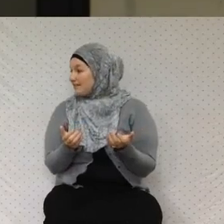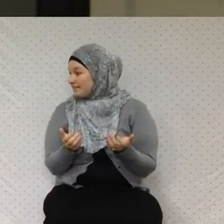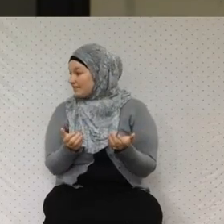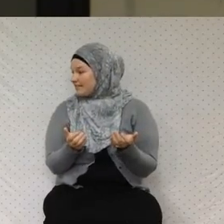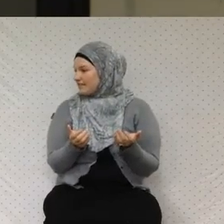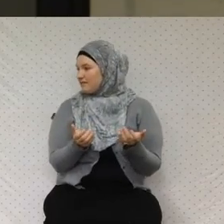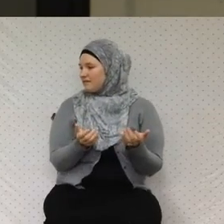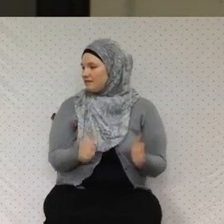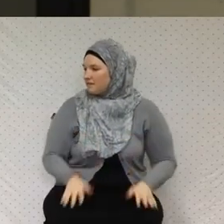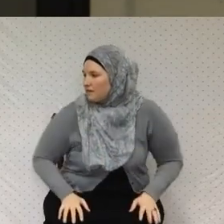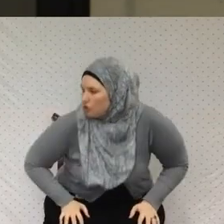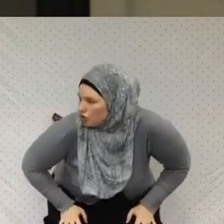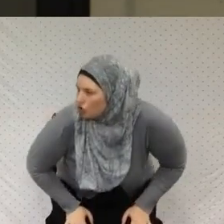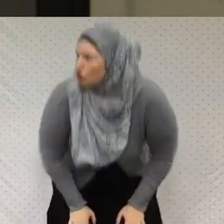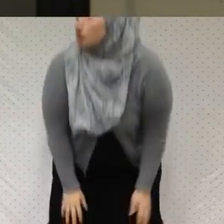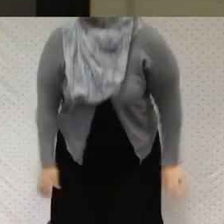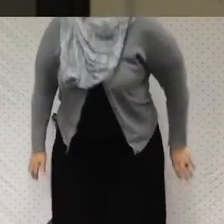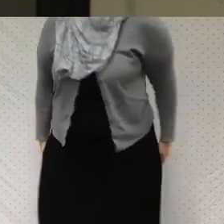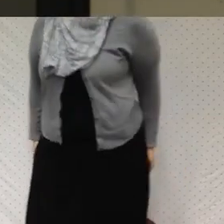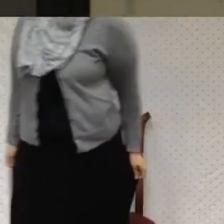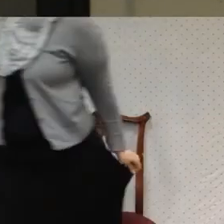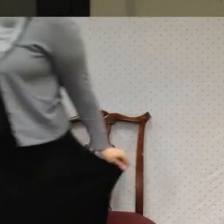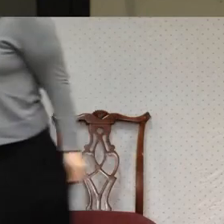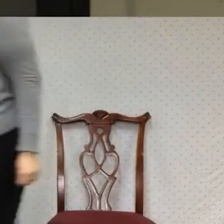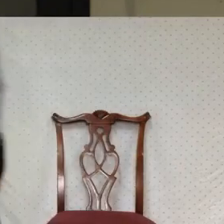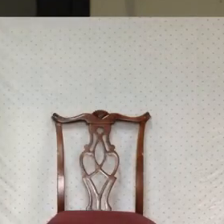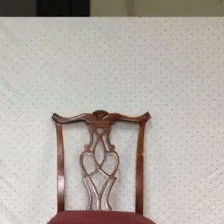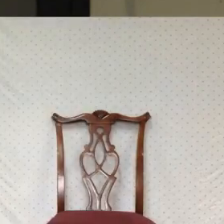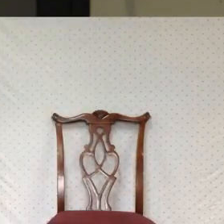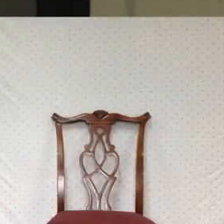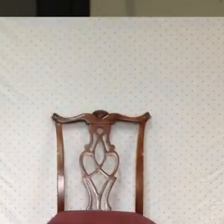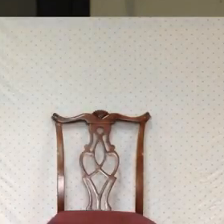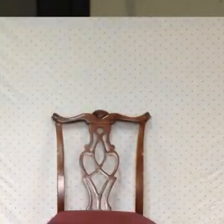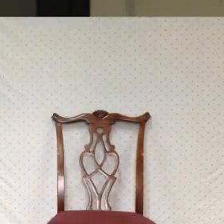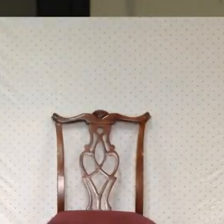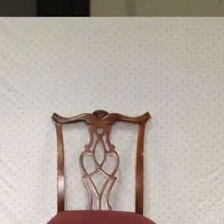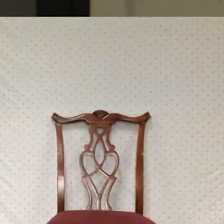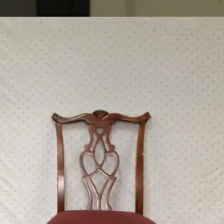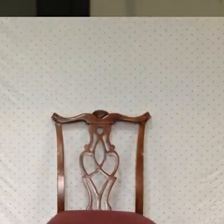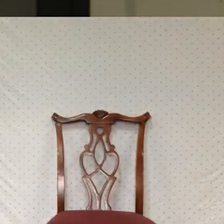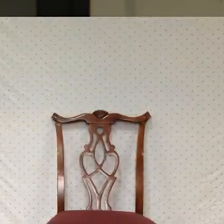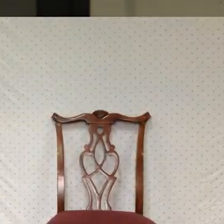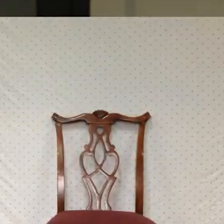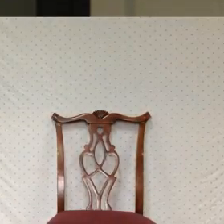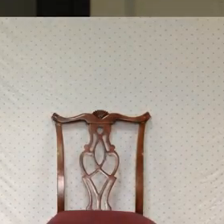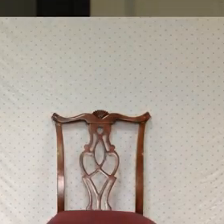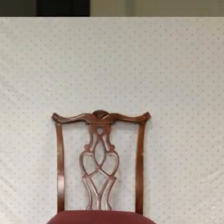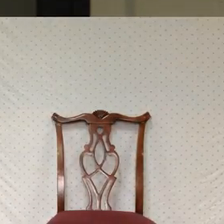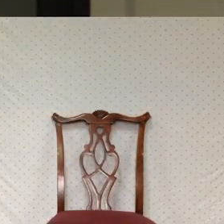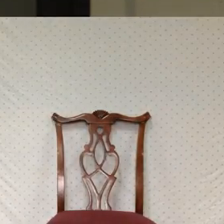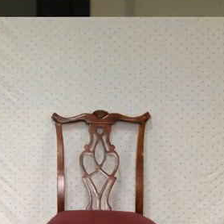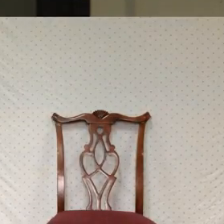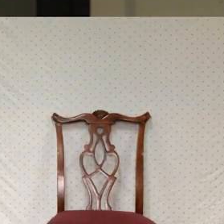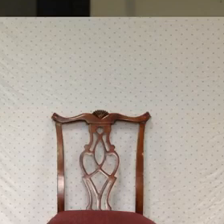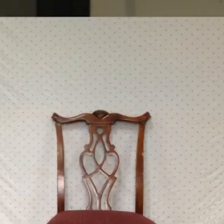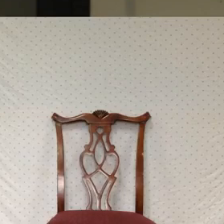ظلمنا، ولا تجعل مصيبتنا في ديننا، ولا تجعل الدنيا أكبر همنا ولا مبلغ علمنا،